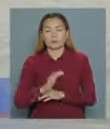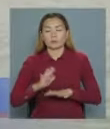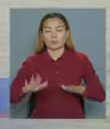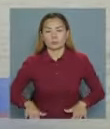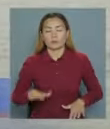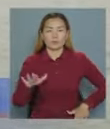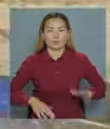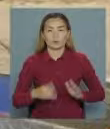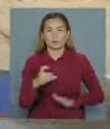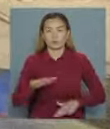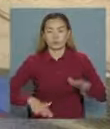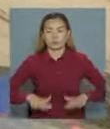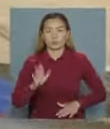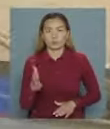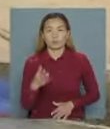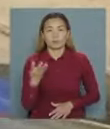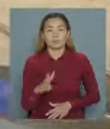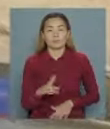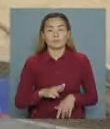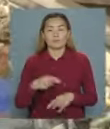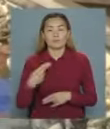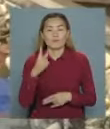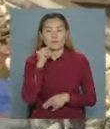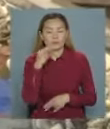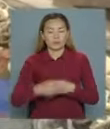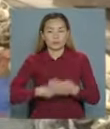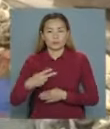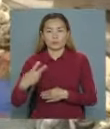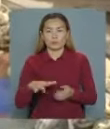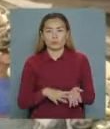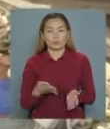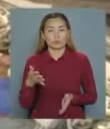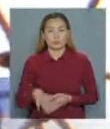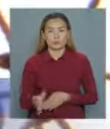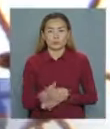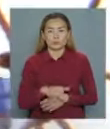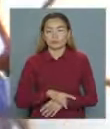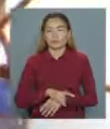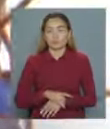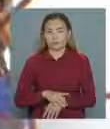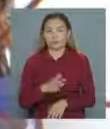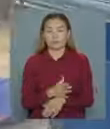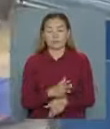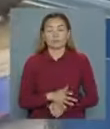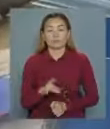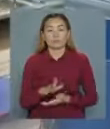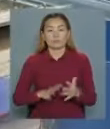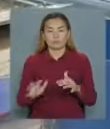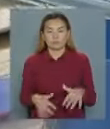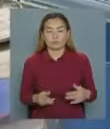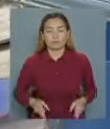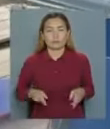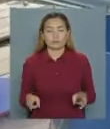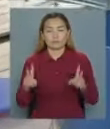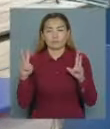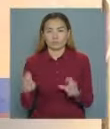жалпы салмағы 100 келіні құрайтын 4 полиэтилен пакеттегі 29 дана бекіре тұқымдас балықтары табылып, олар тәркіленіп, қылмыстық